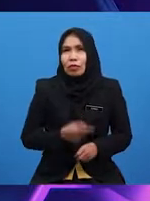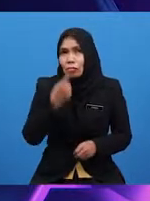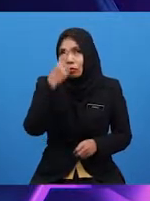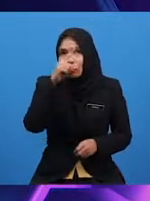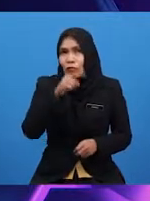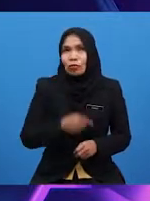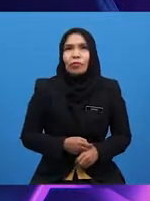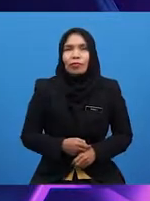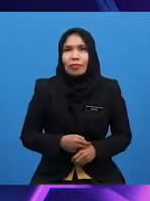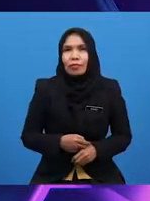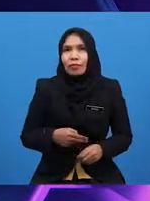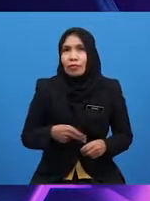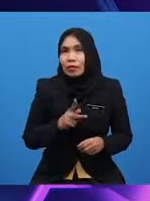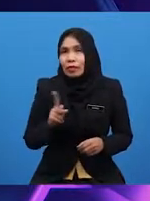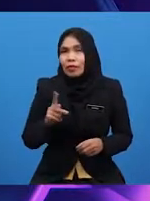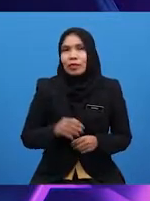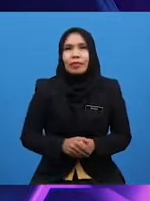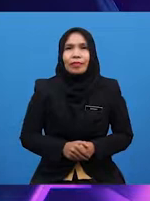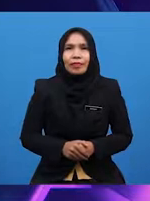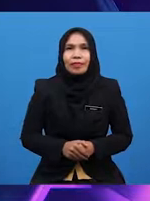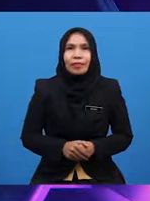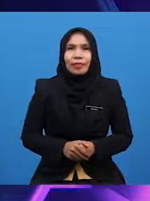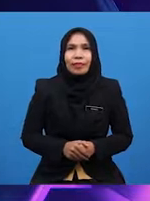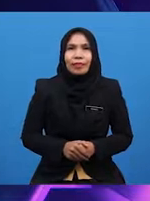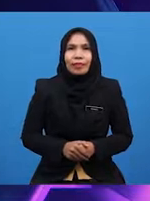direalisasikan, cuma sedikit kreativiti diperlukan.